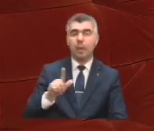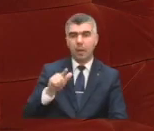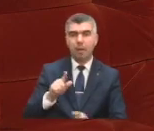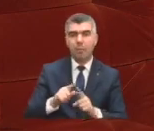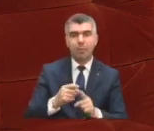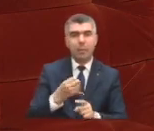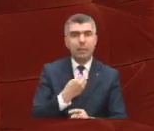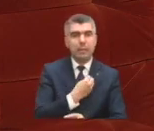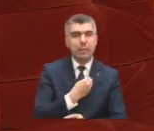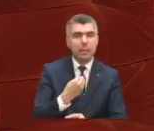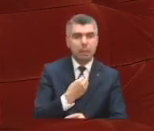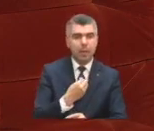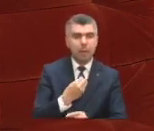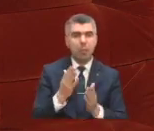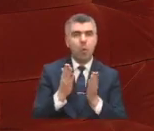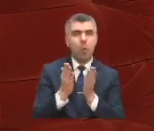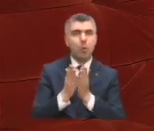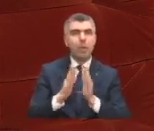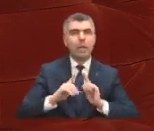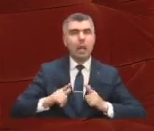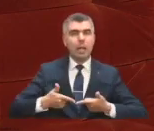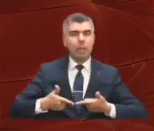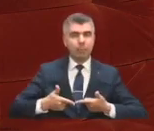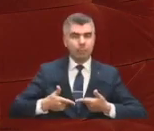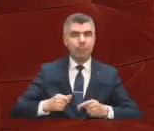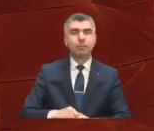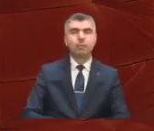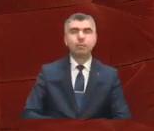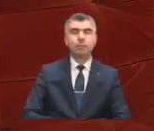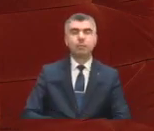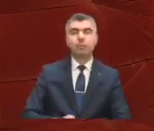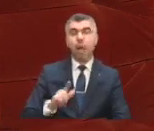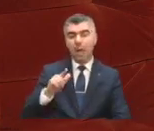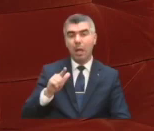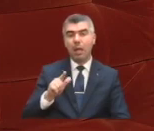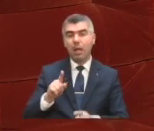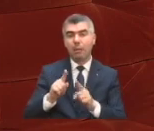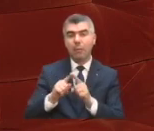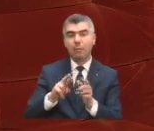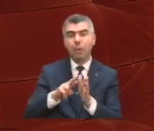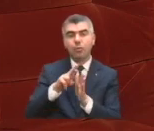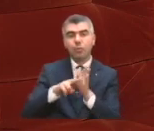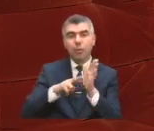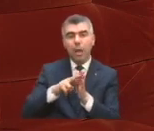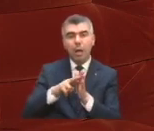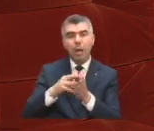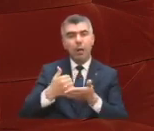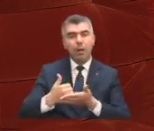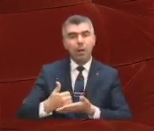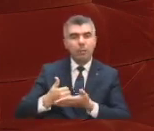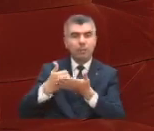الصحة والتعليم. راه شفنا بان كاين اهتمام بالجهات اللي ما خداتش يمكن